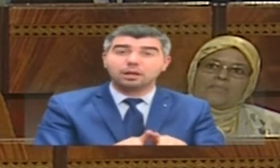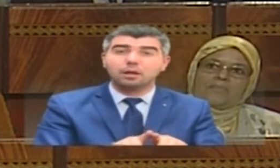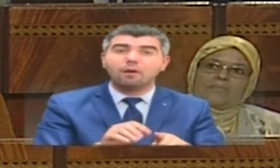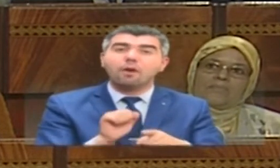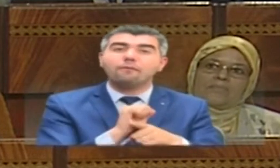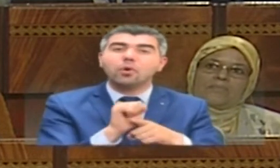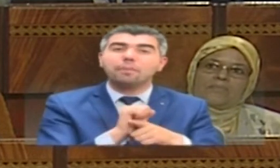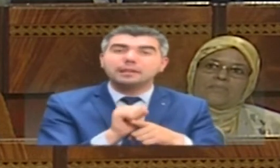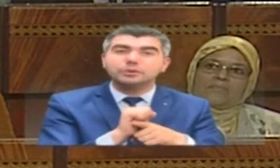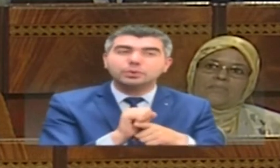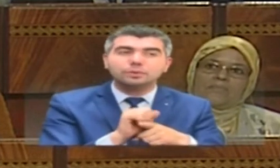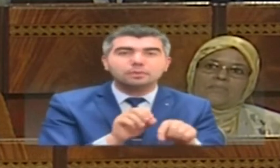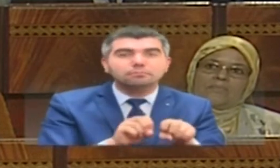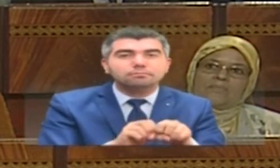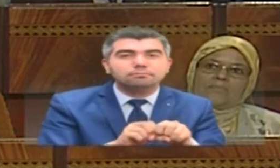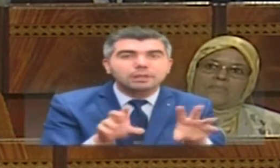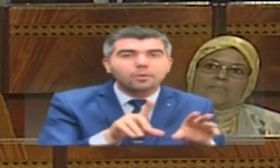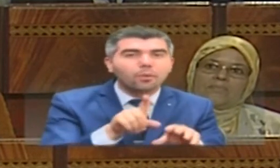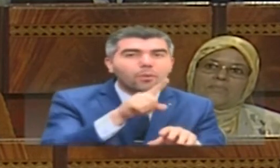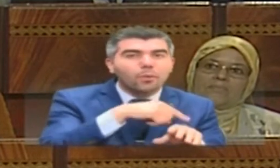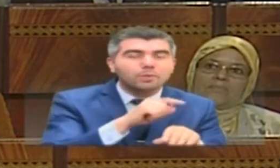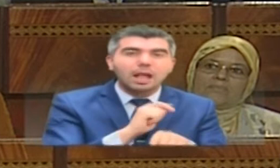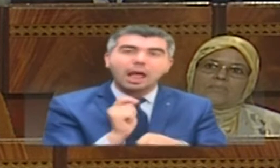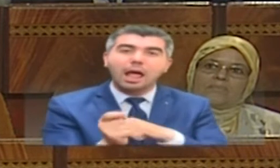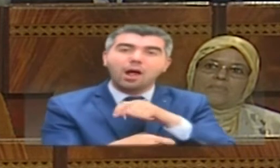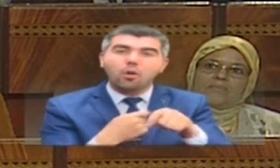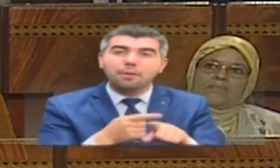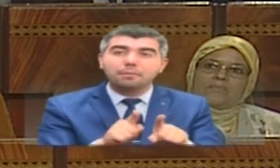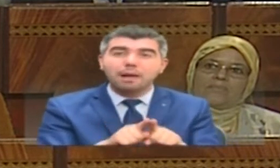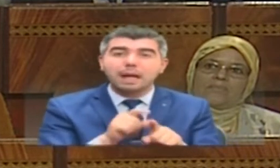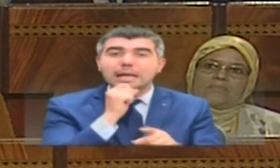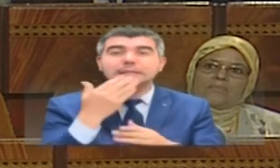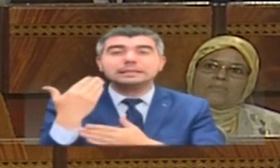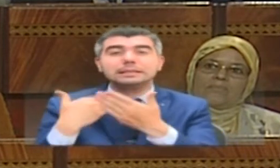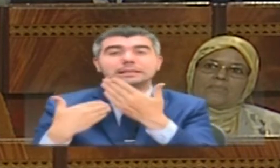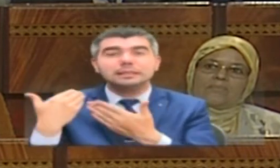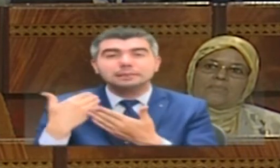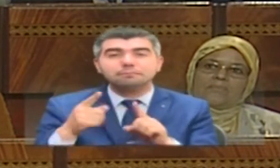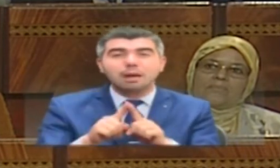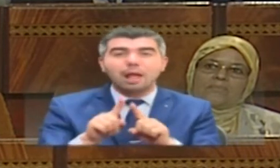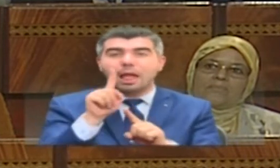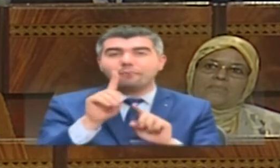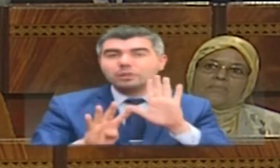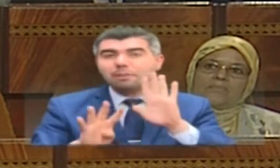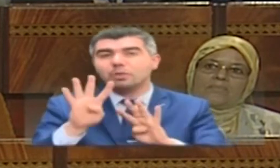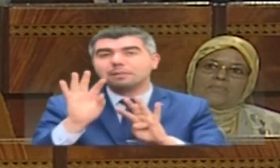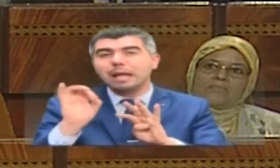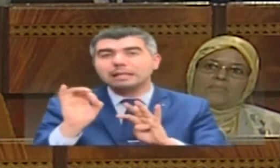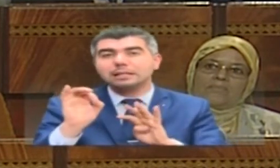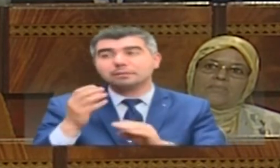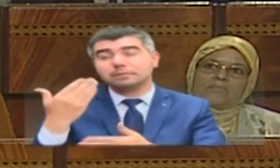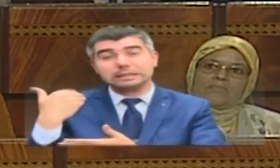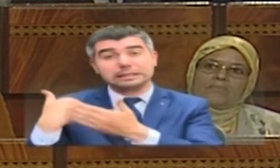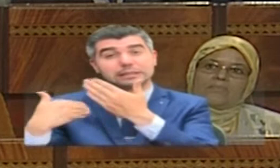وكذلك حملات تحسيسيه في العمليه. هناك عقارات من الثمانينات وملفات اللي ما زالت عالقه الى الان فيما يخص هذه العمليه.